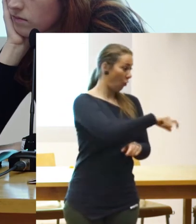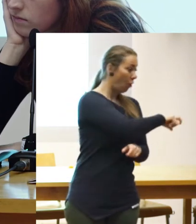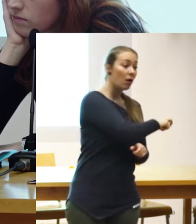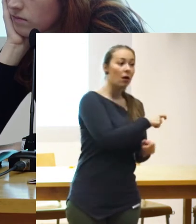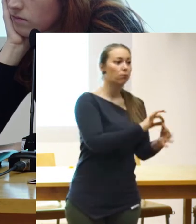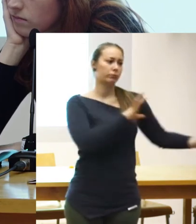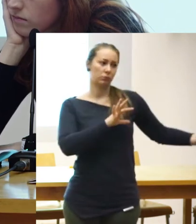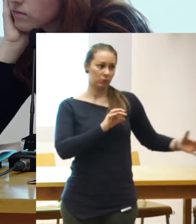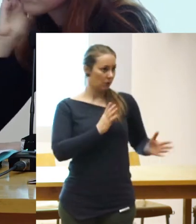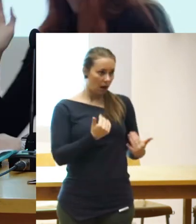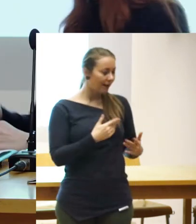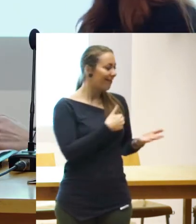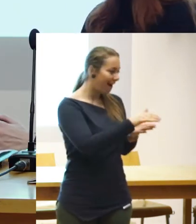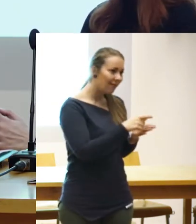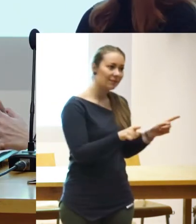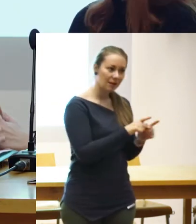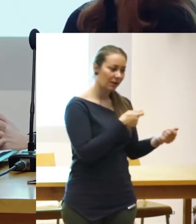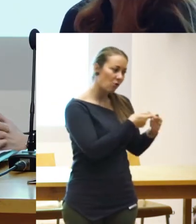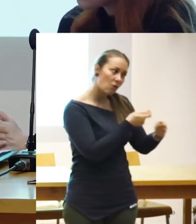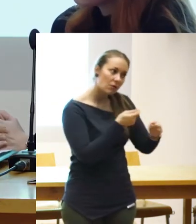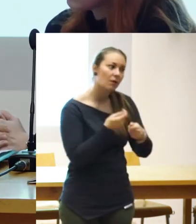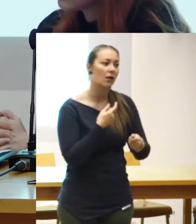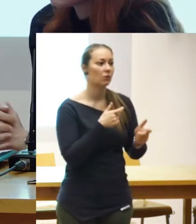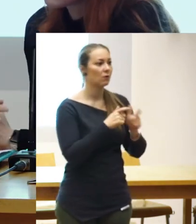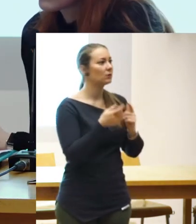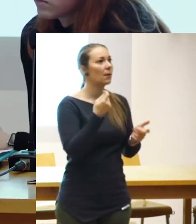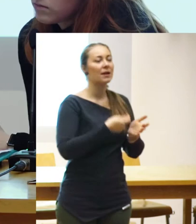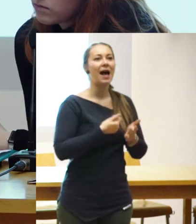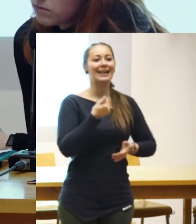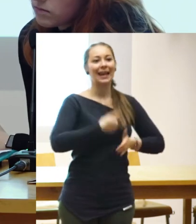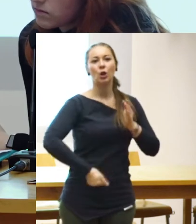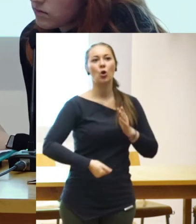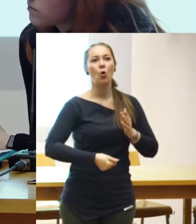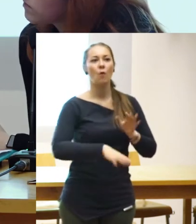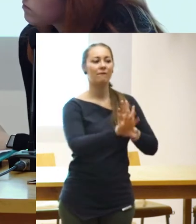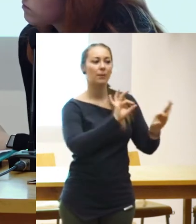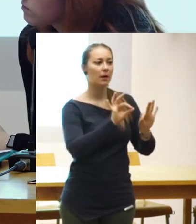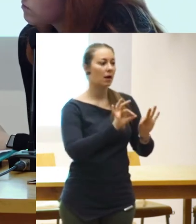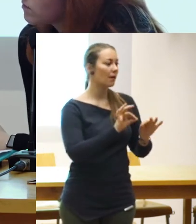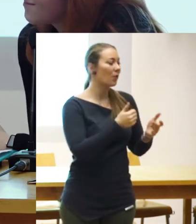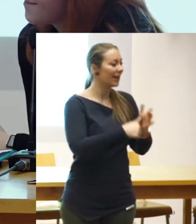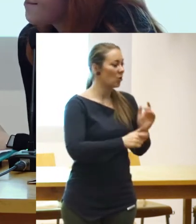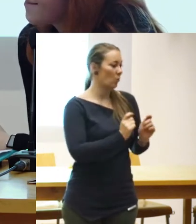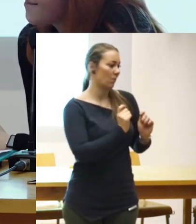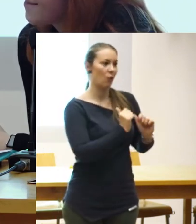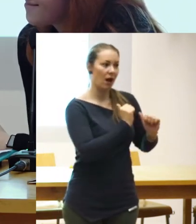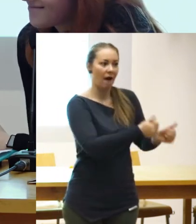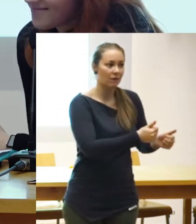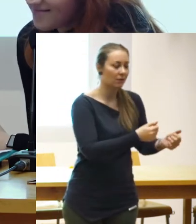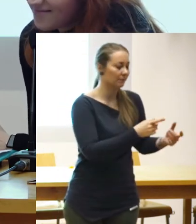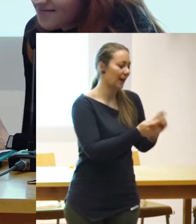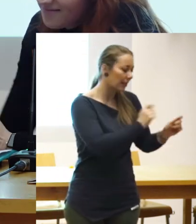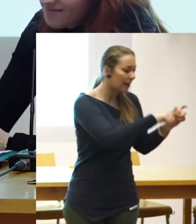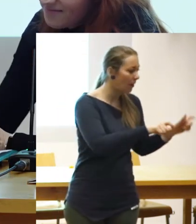nadále, takže to u nás nekončí nikdy tou jednou událostí. Možná musíme zrychlit. Tak